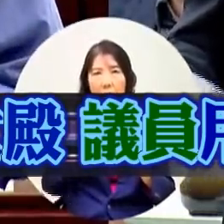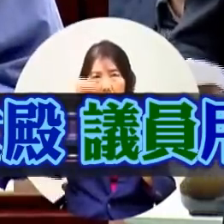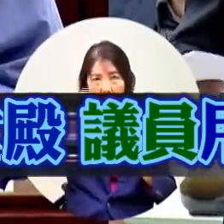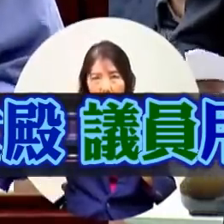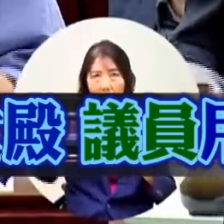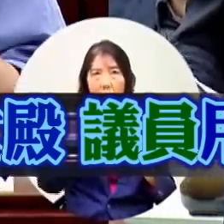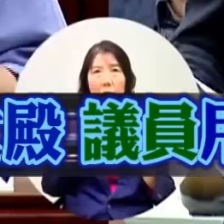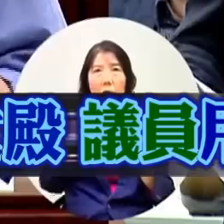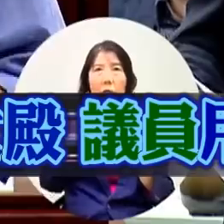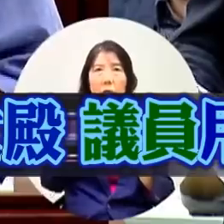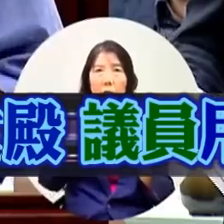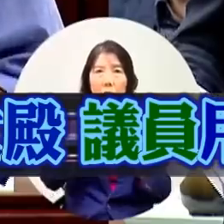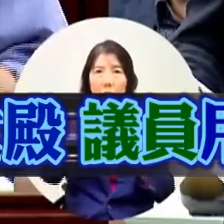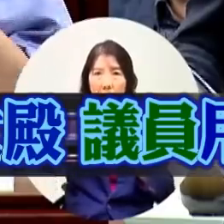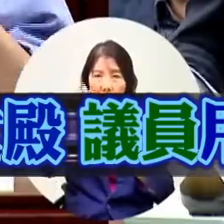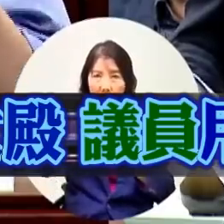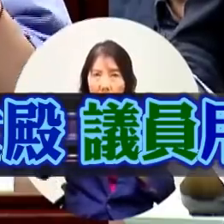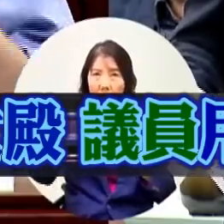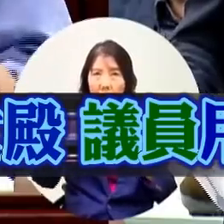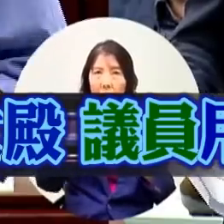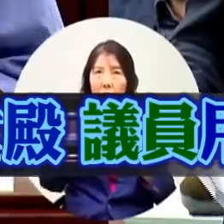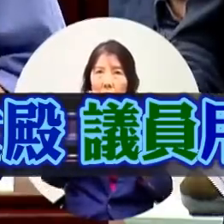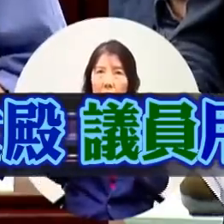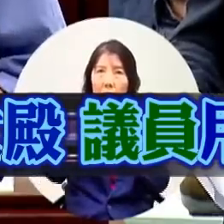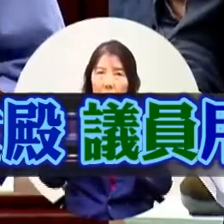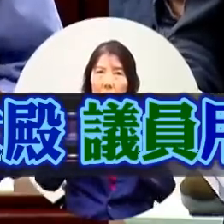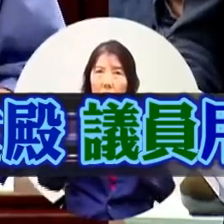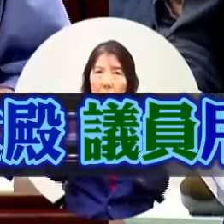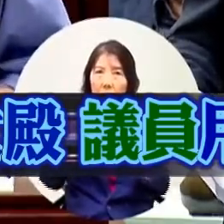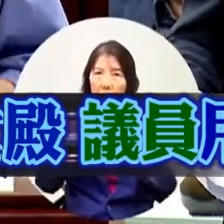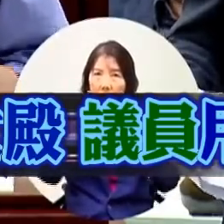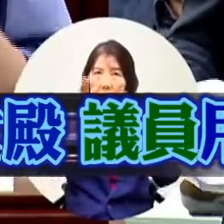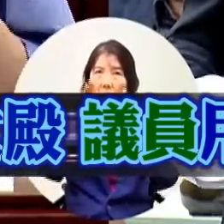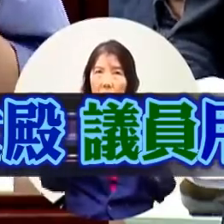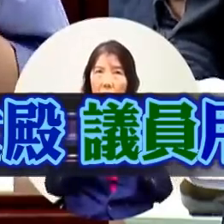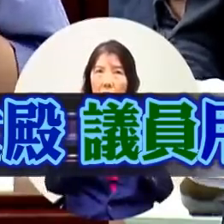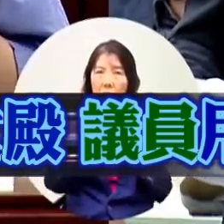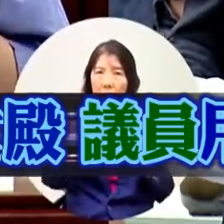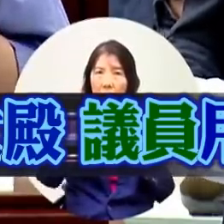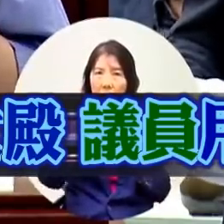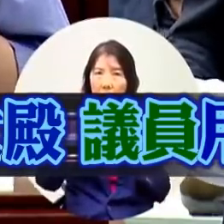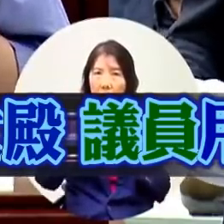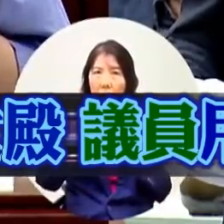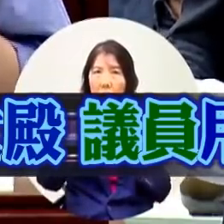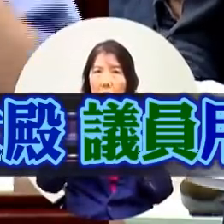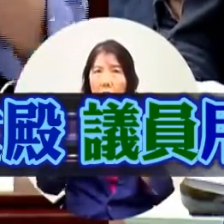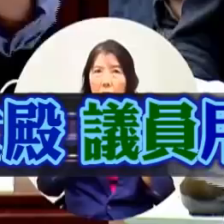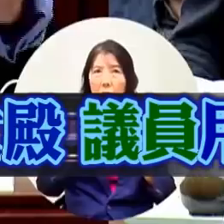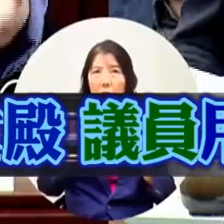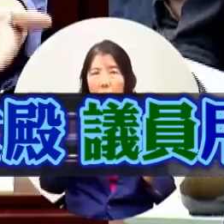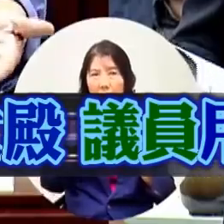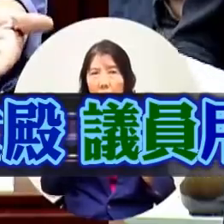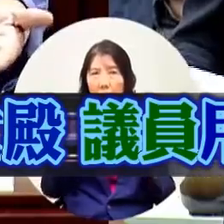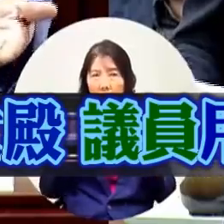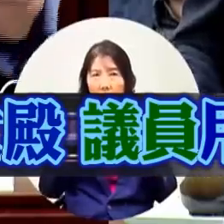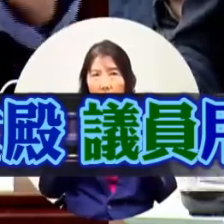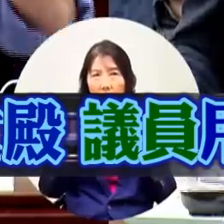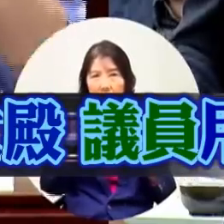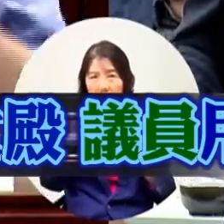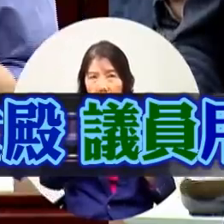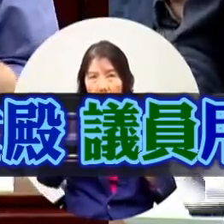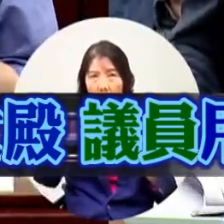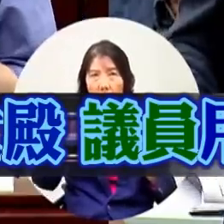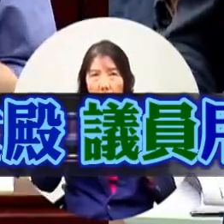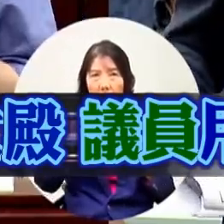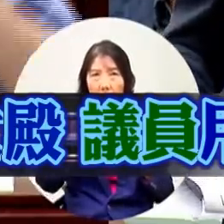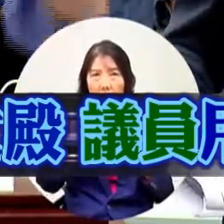同意的话，我请我们经济发展局局长简短扼要跟你说明。我觉得我们不能把角色扮演错误，您不是立法院，我